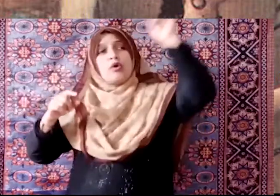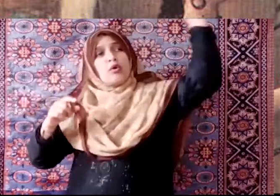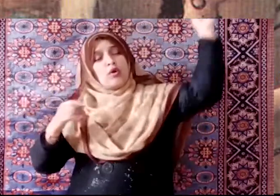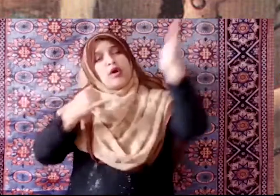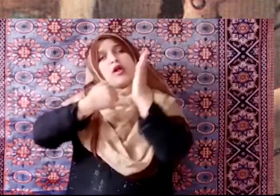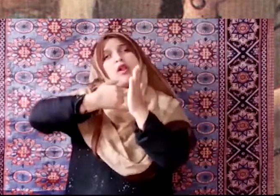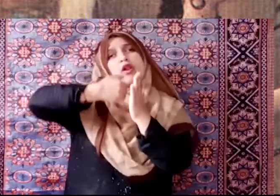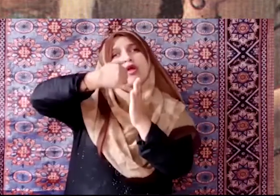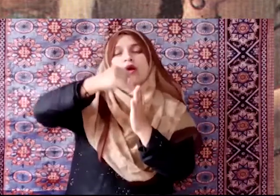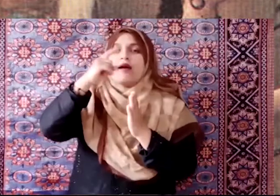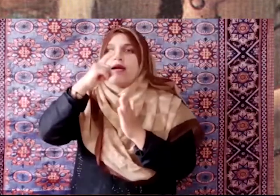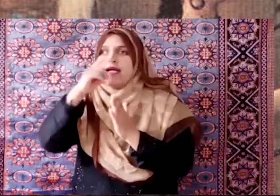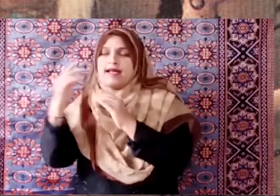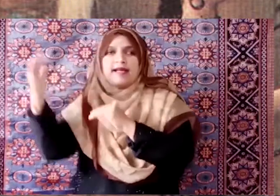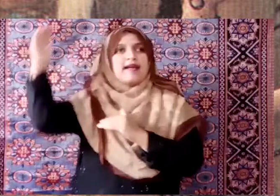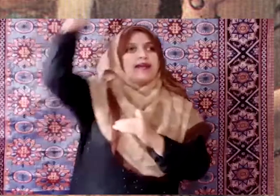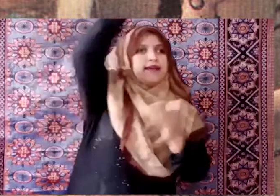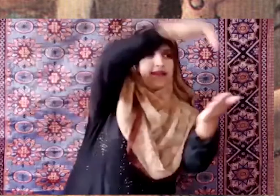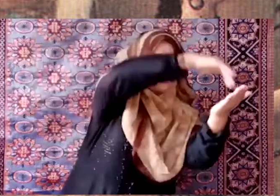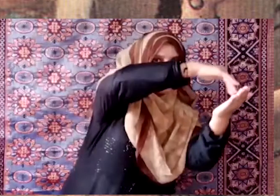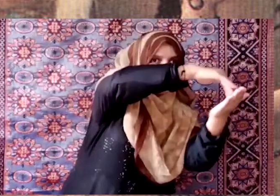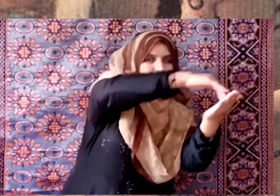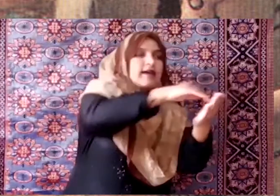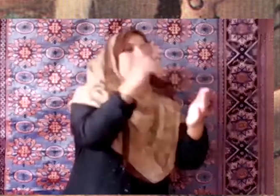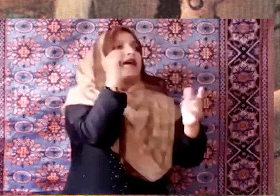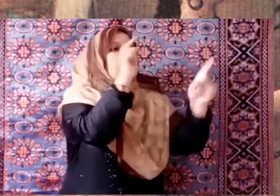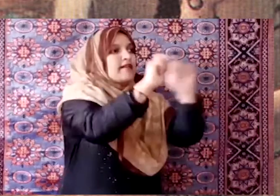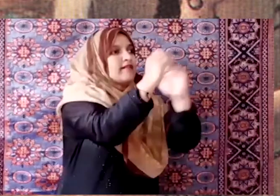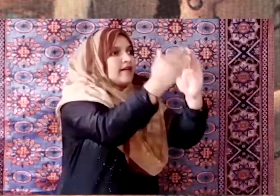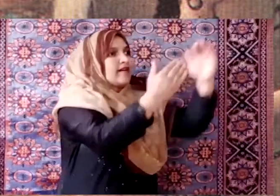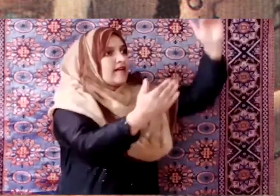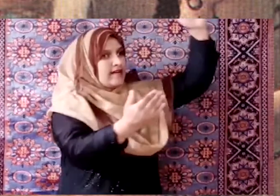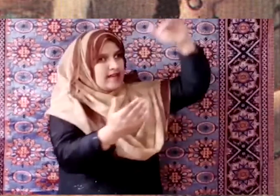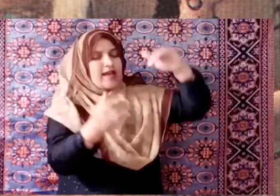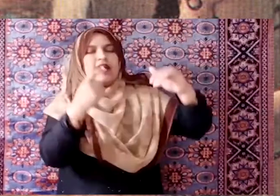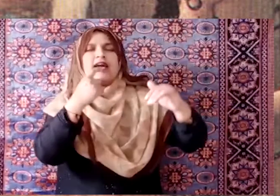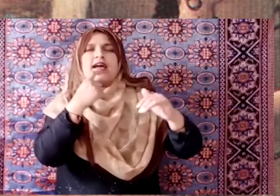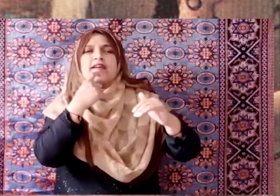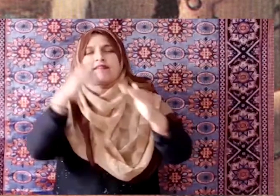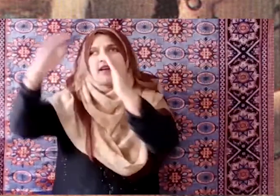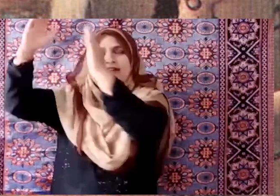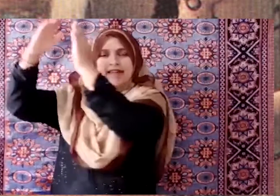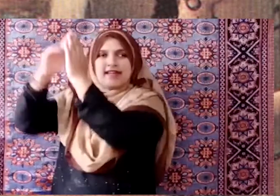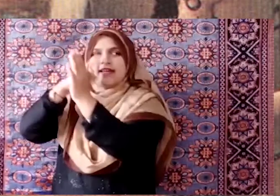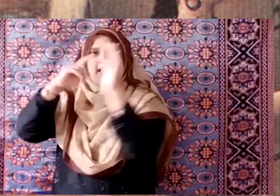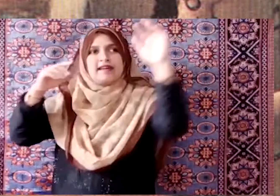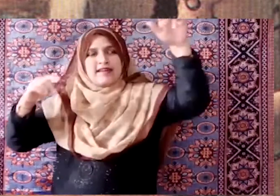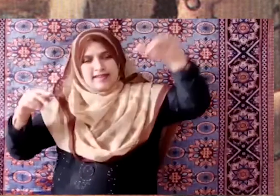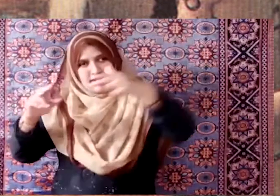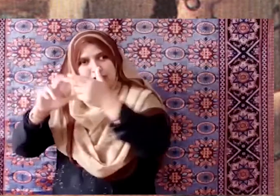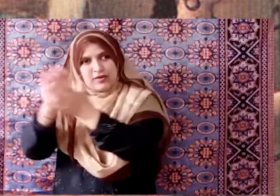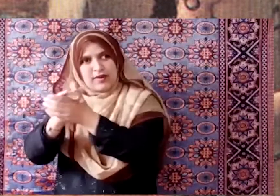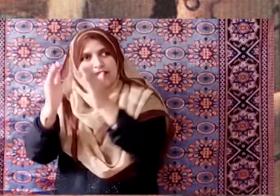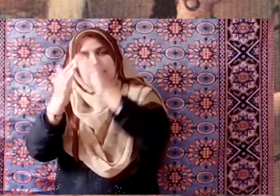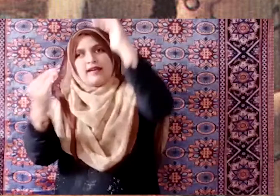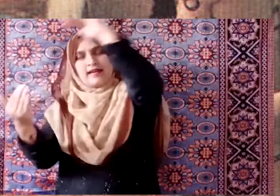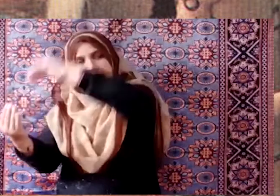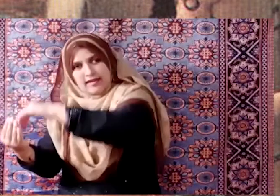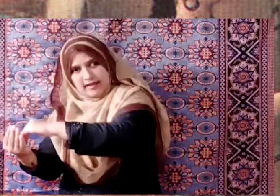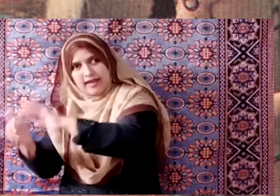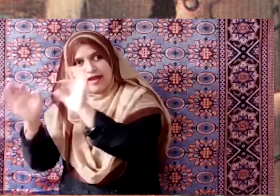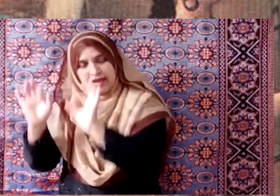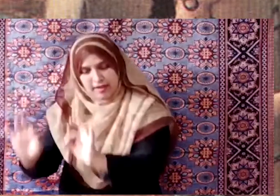کے مشورے سے سادھو بن گیا۔ اس نے کان چھدوا لیے اور جوگی بن کر بیس بدل کر رنگ پور